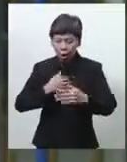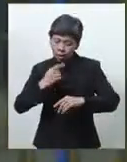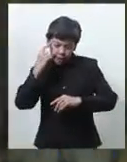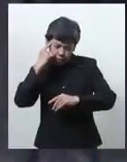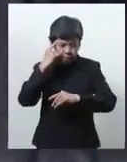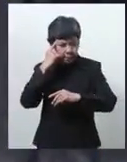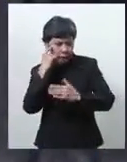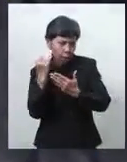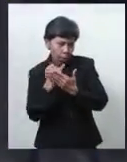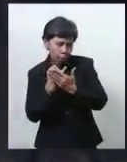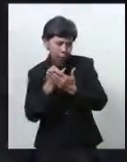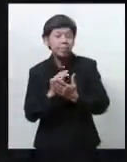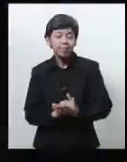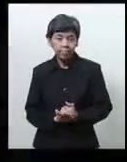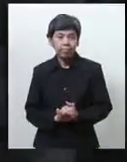ส่อะไรเงี้ยครับ